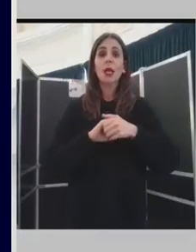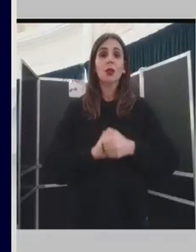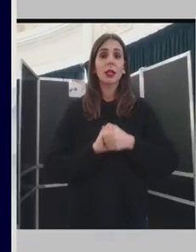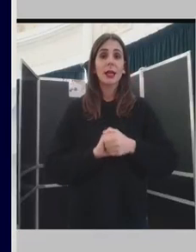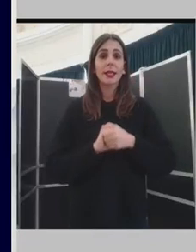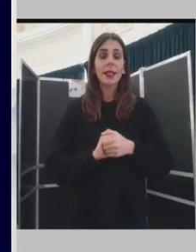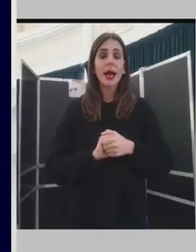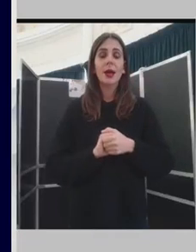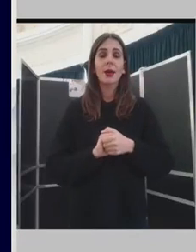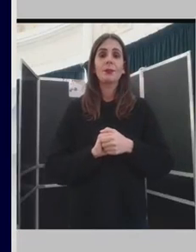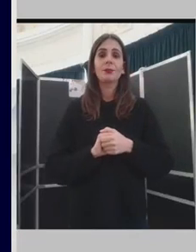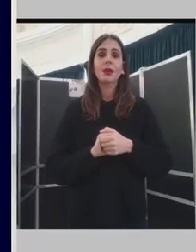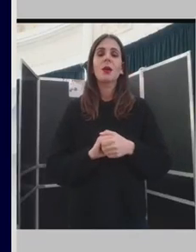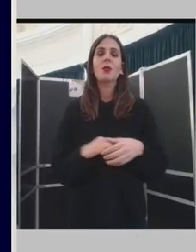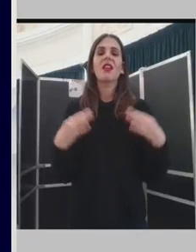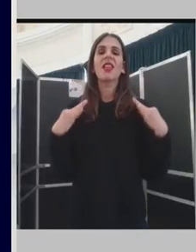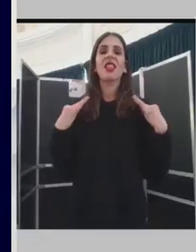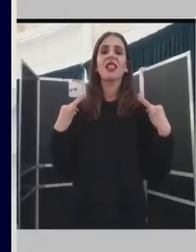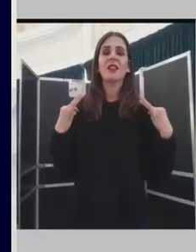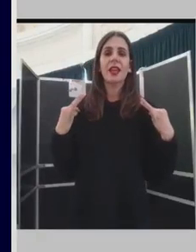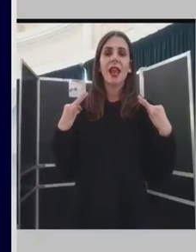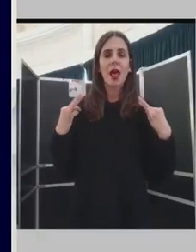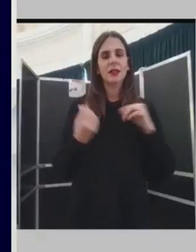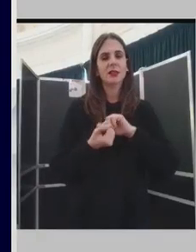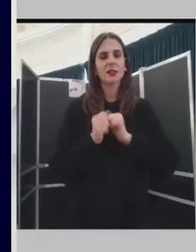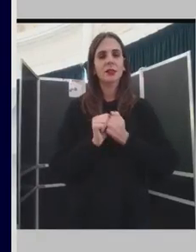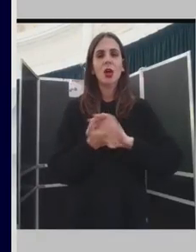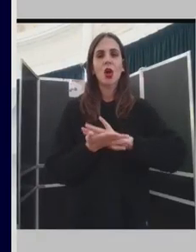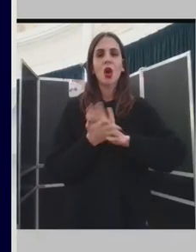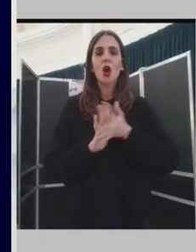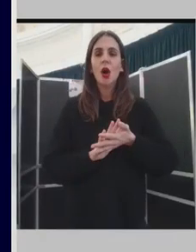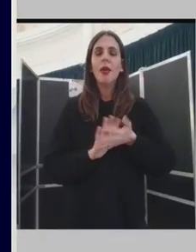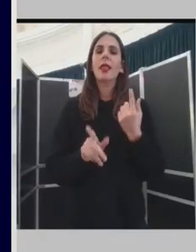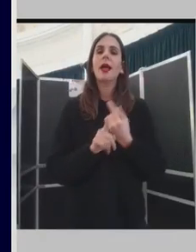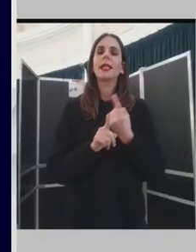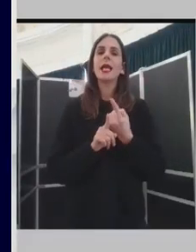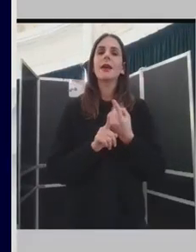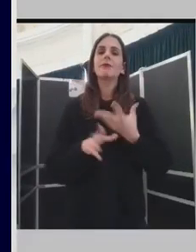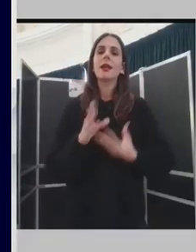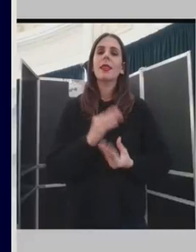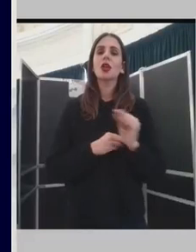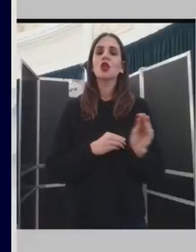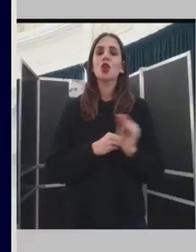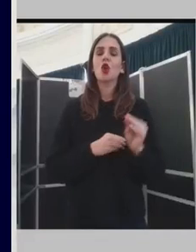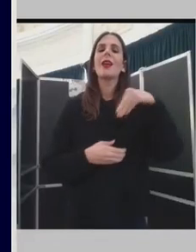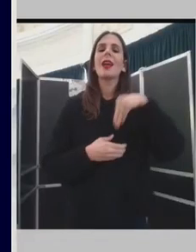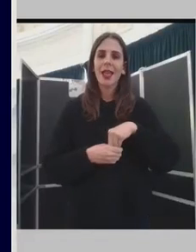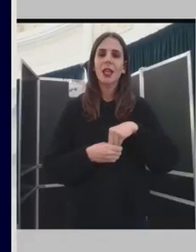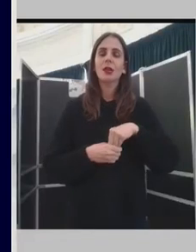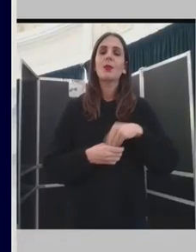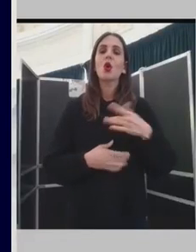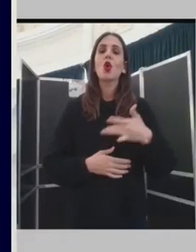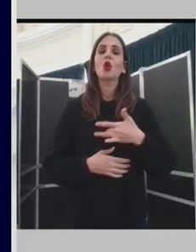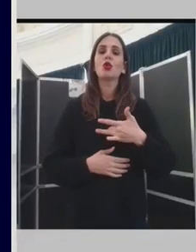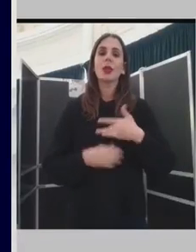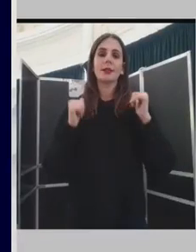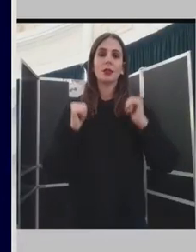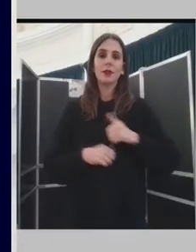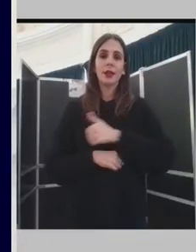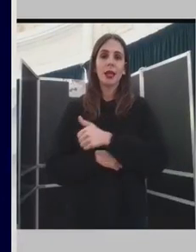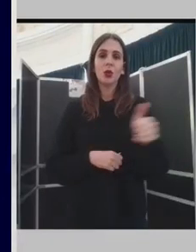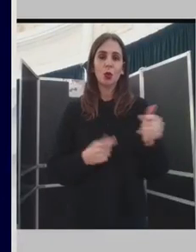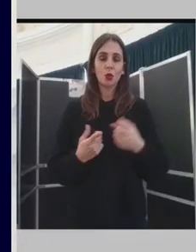che contrasta l'indifferenza deve nascere là dove si formano la coscienza civica e là dove si possono